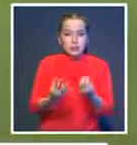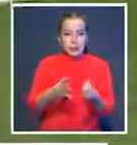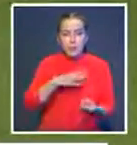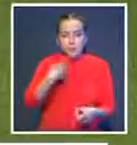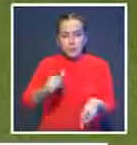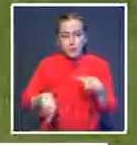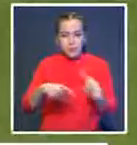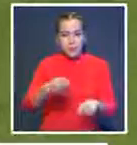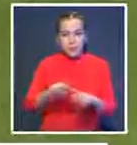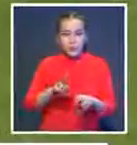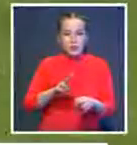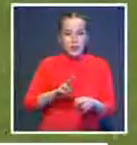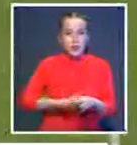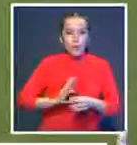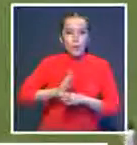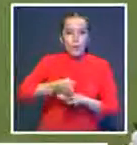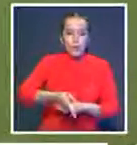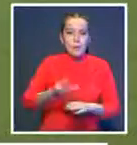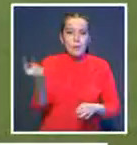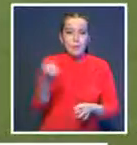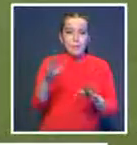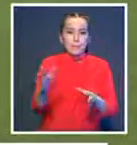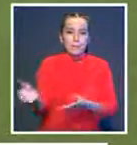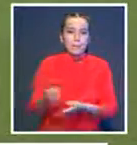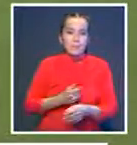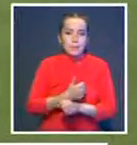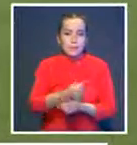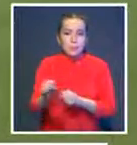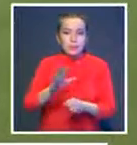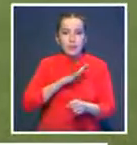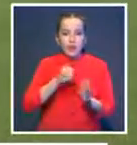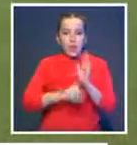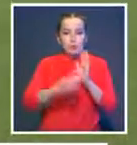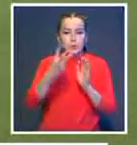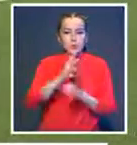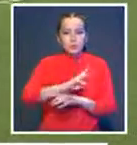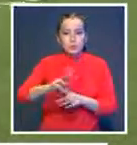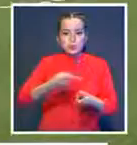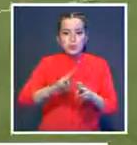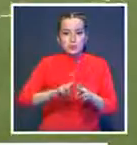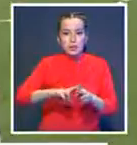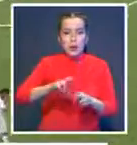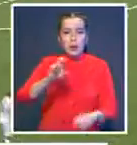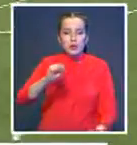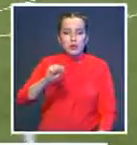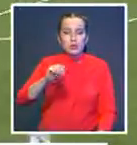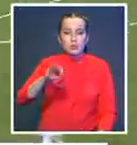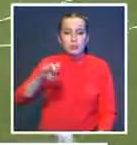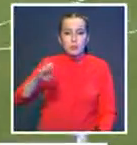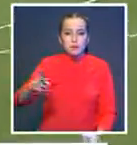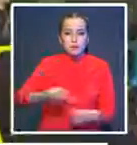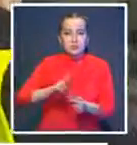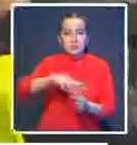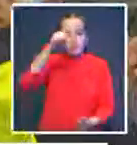Мхитарян қонақтарда алға шығады. Дегенмен 63-ші минутта әуелеп көтерілген топқа бірінші жеткен Бауыржан Тұрысбек таразы